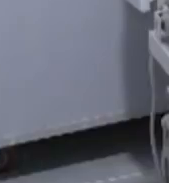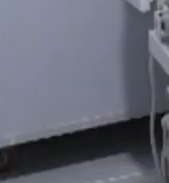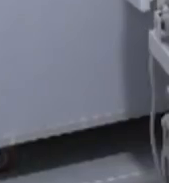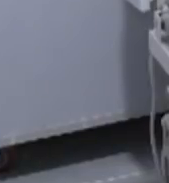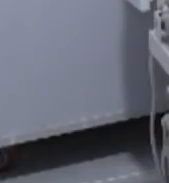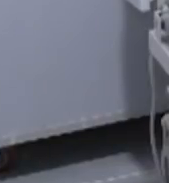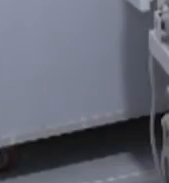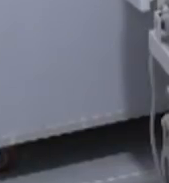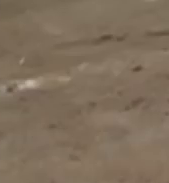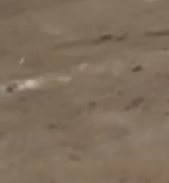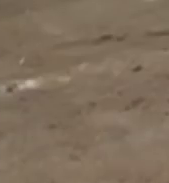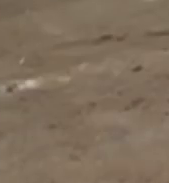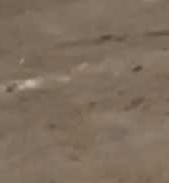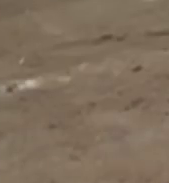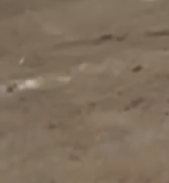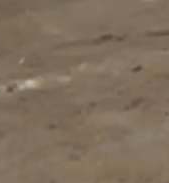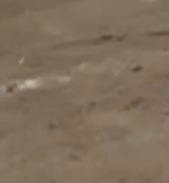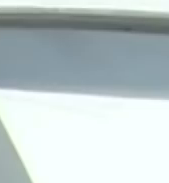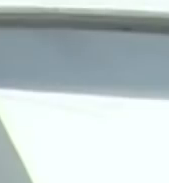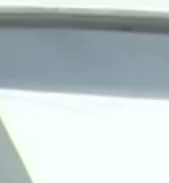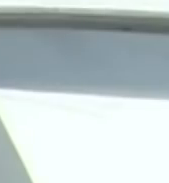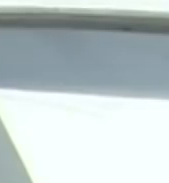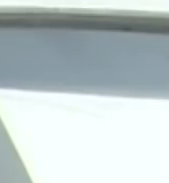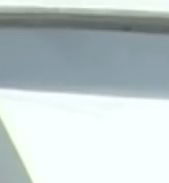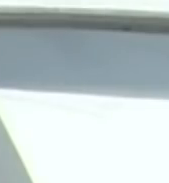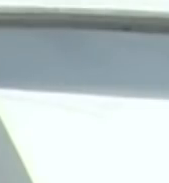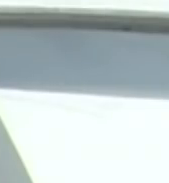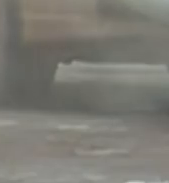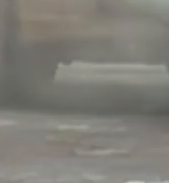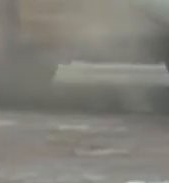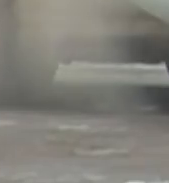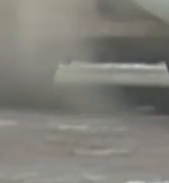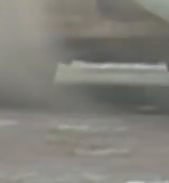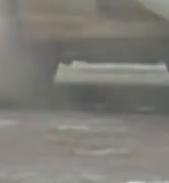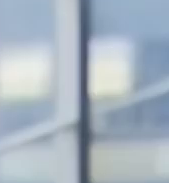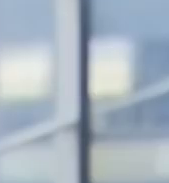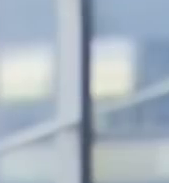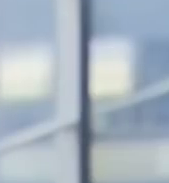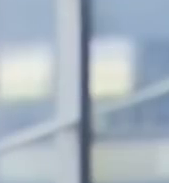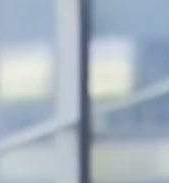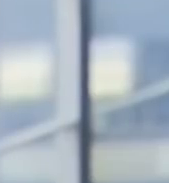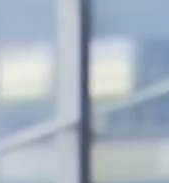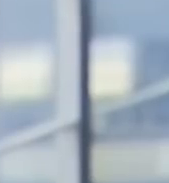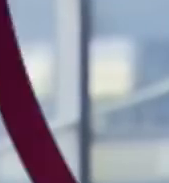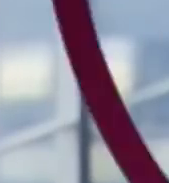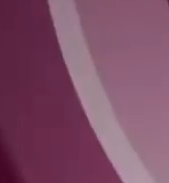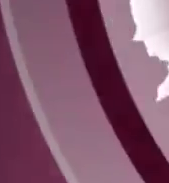коек и закрывают въезд и выезд из города. О стремительно развивающейся ситуации в столице Мира